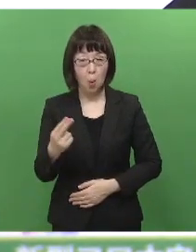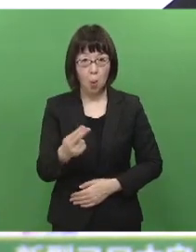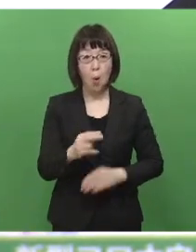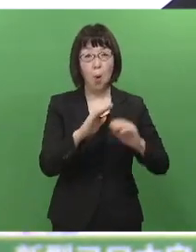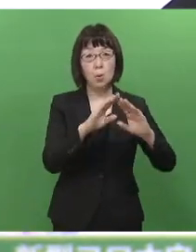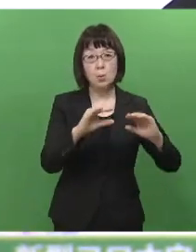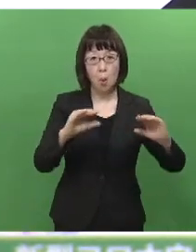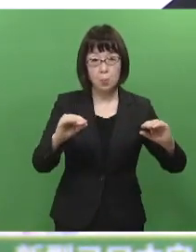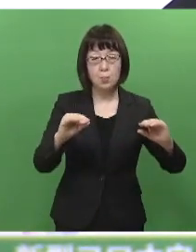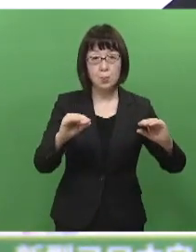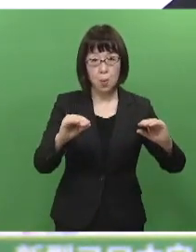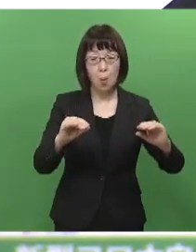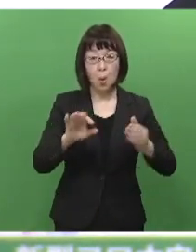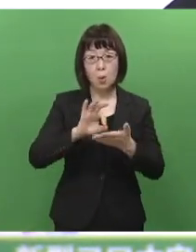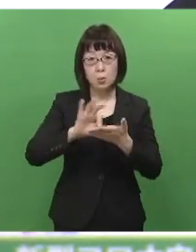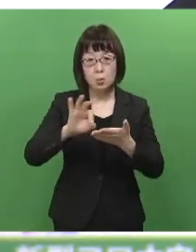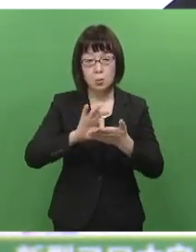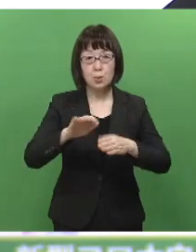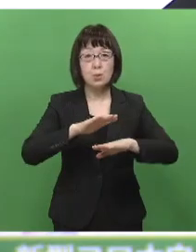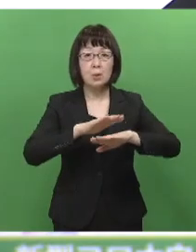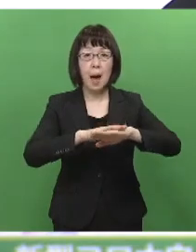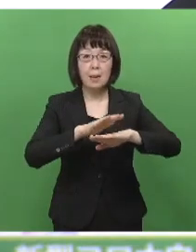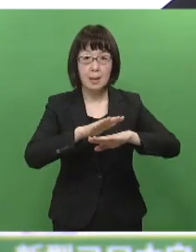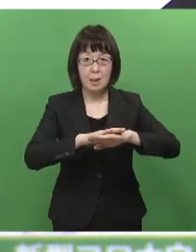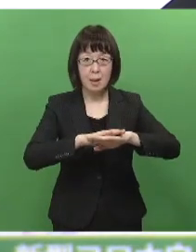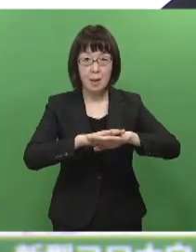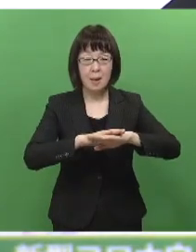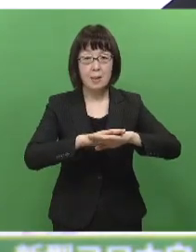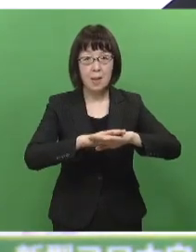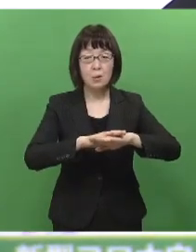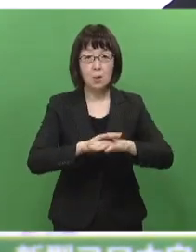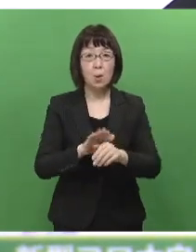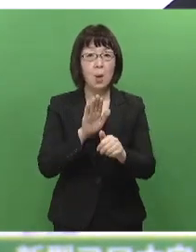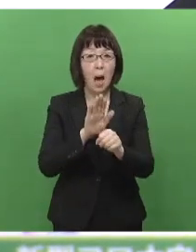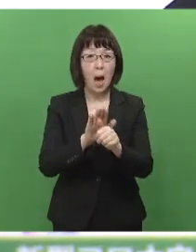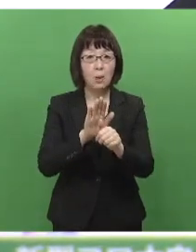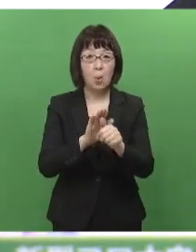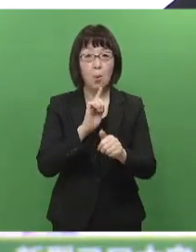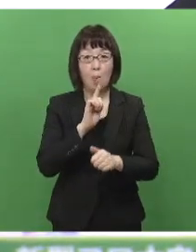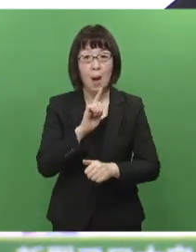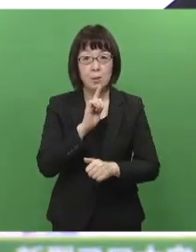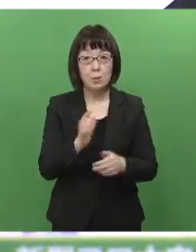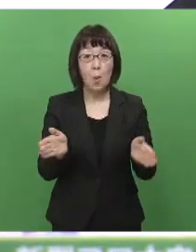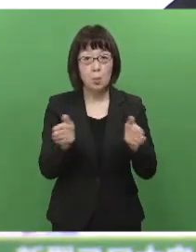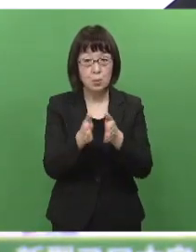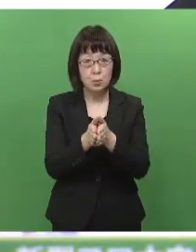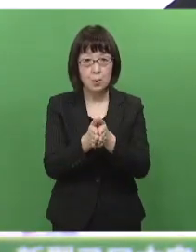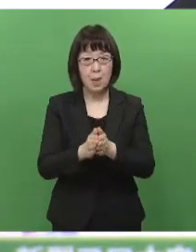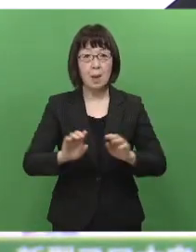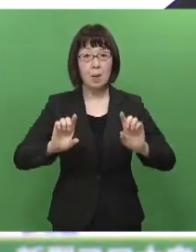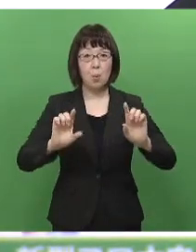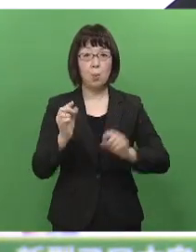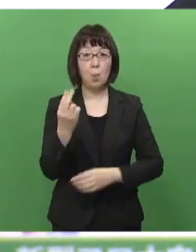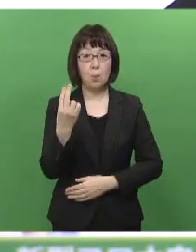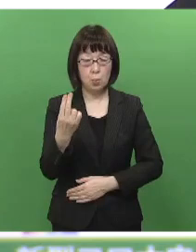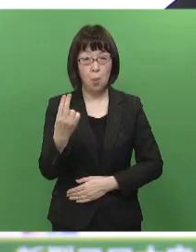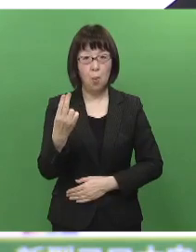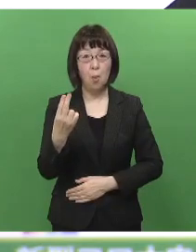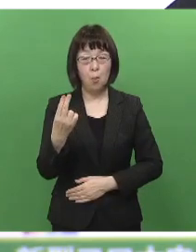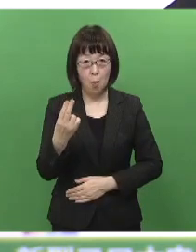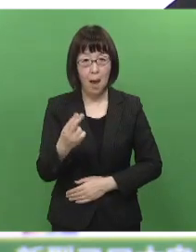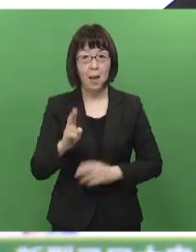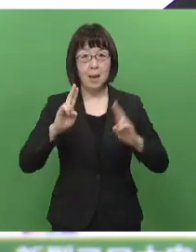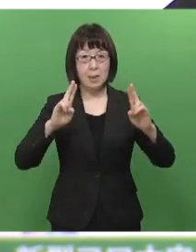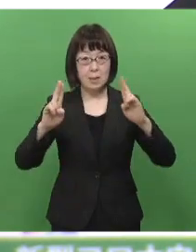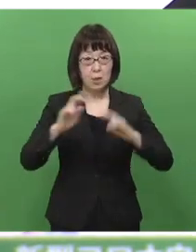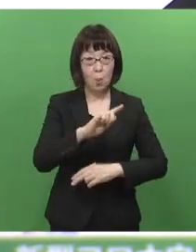た使い方などのアドバイス、これらも含めて東京都としてもバックアップしております